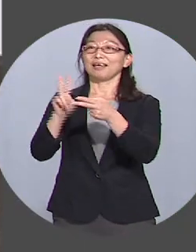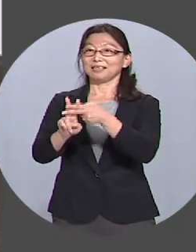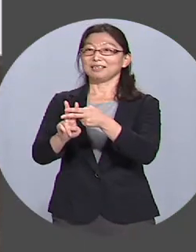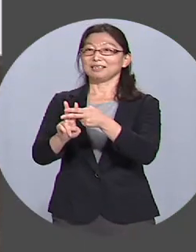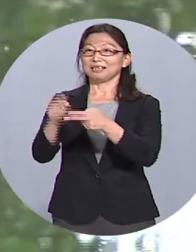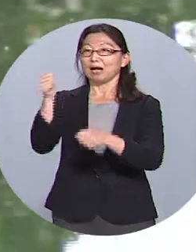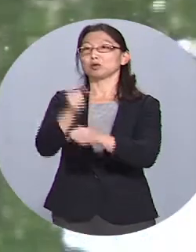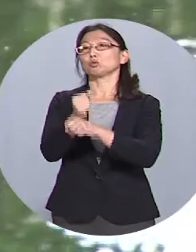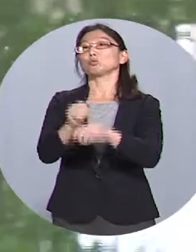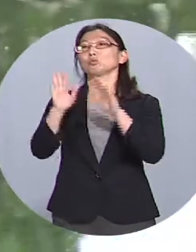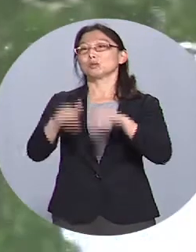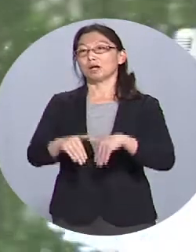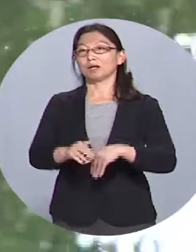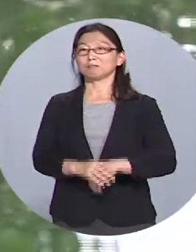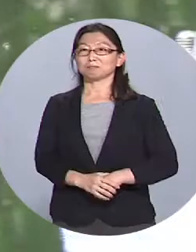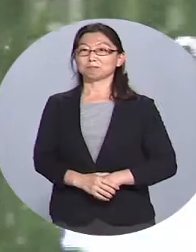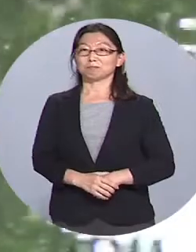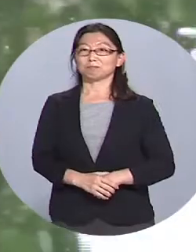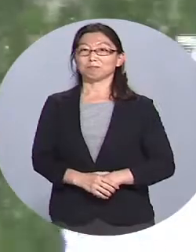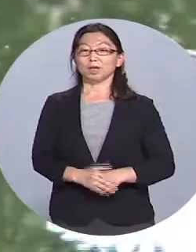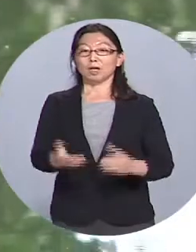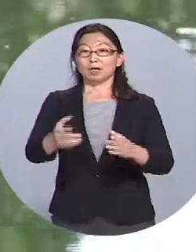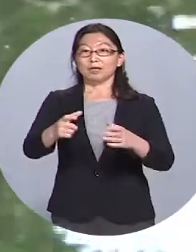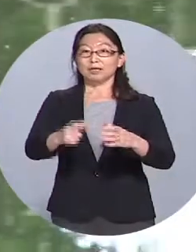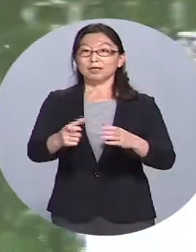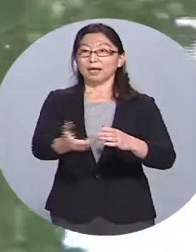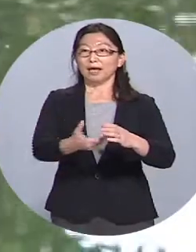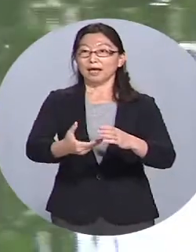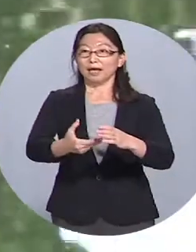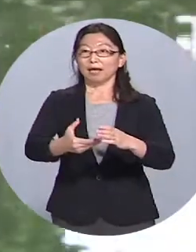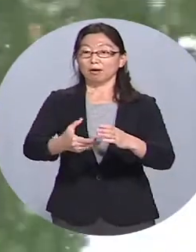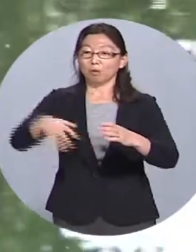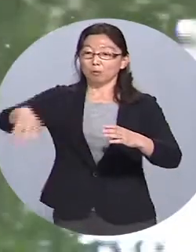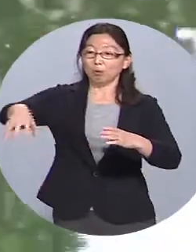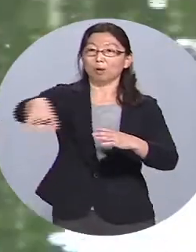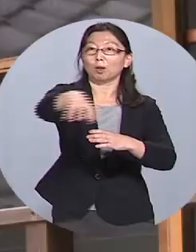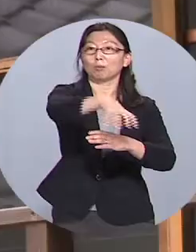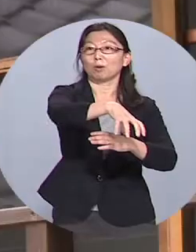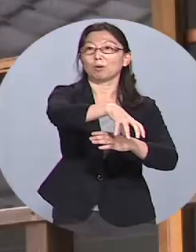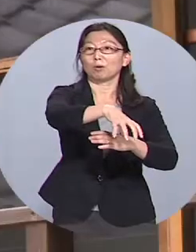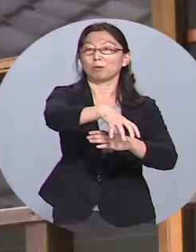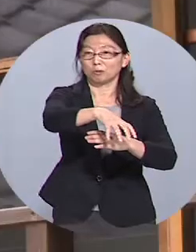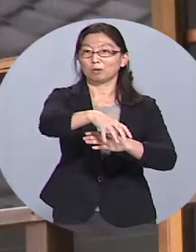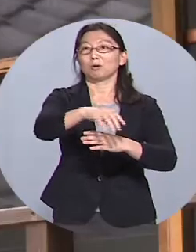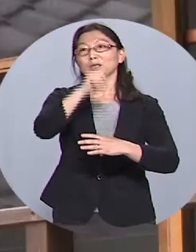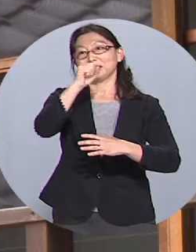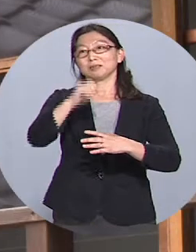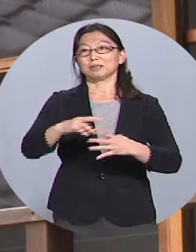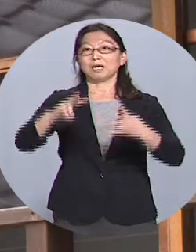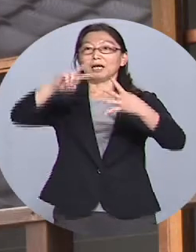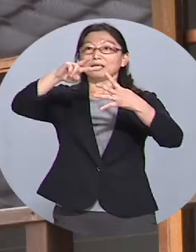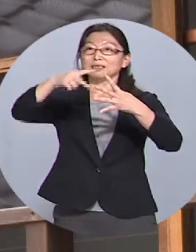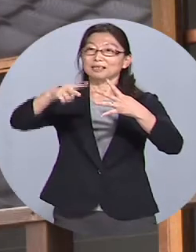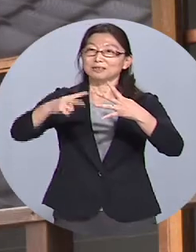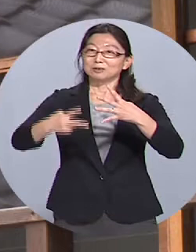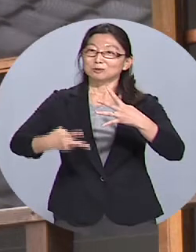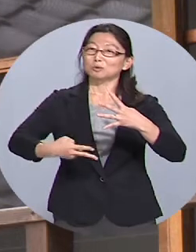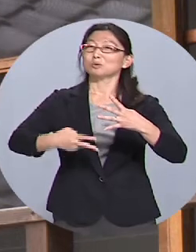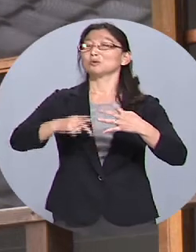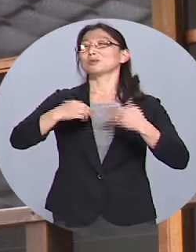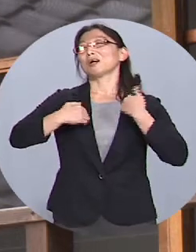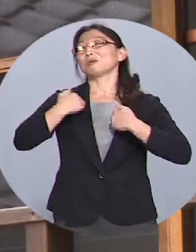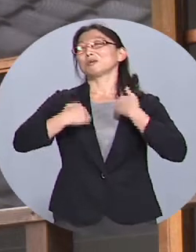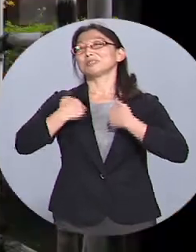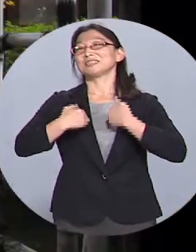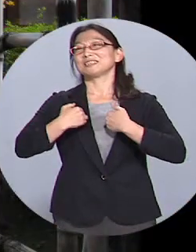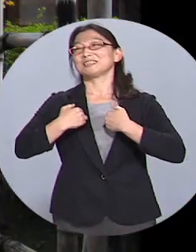が作った別邸です。池を中心に庭園が作られ、今の季節もいいですが秋や冬もまた違った表